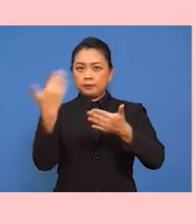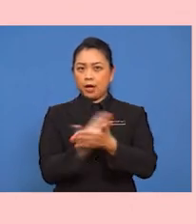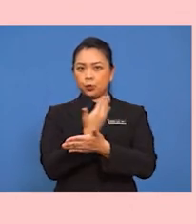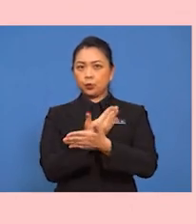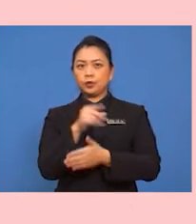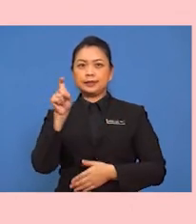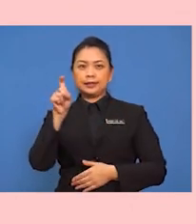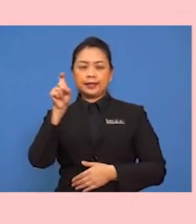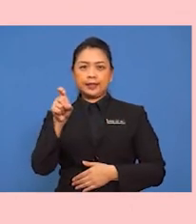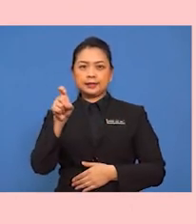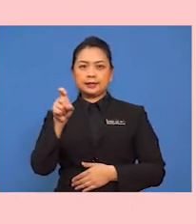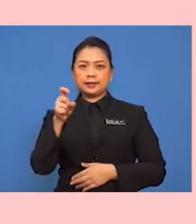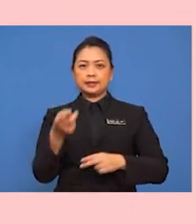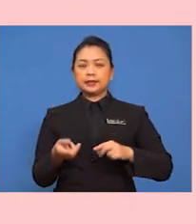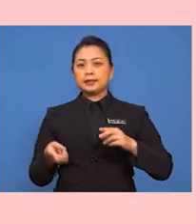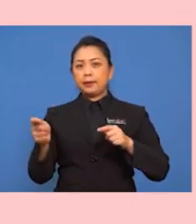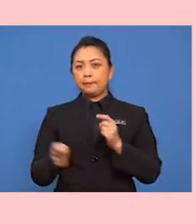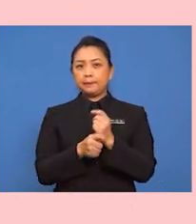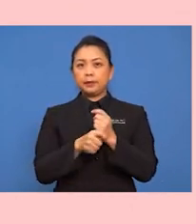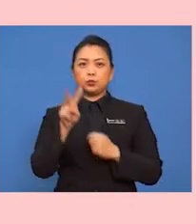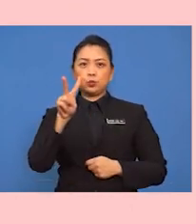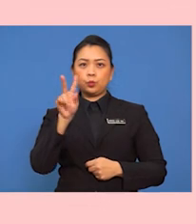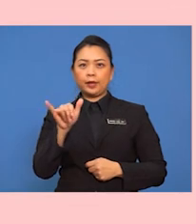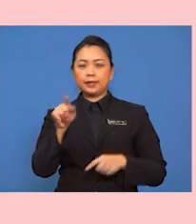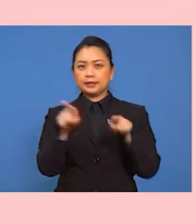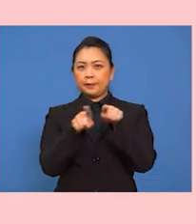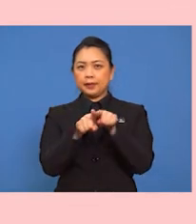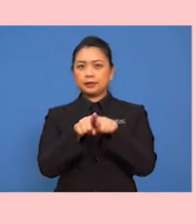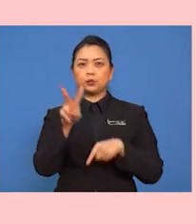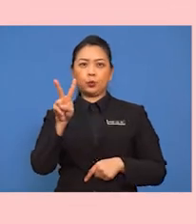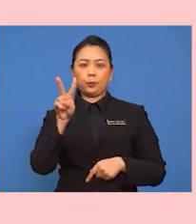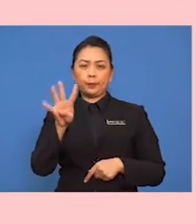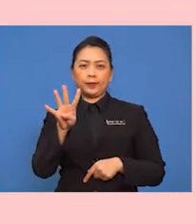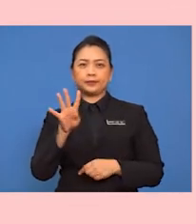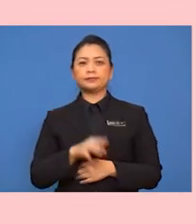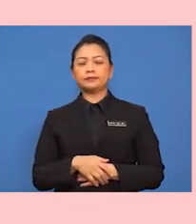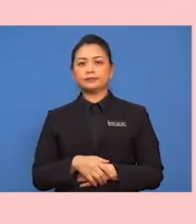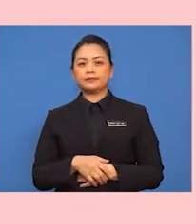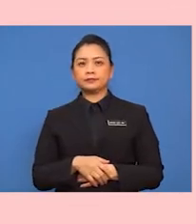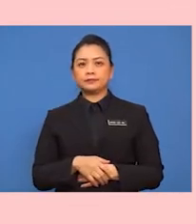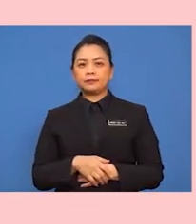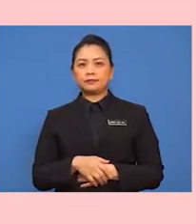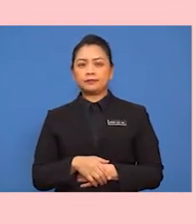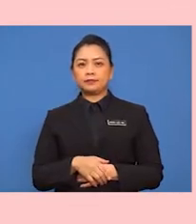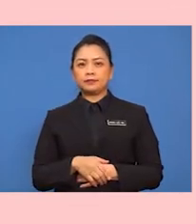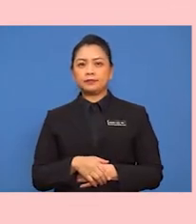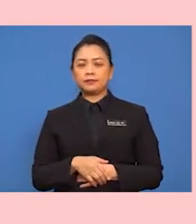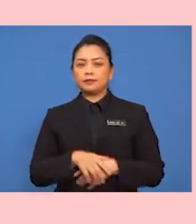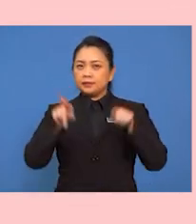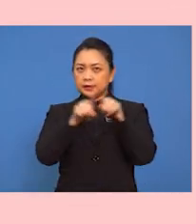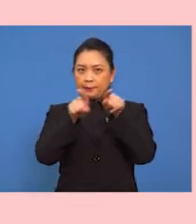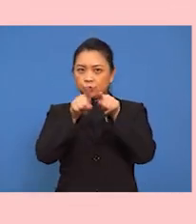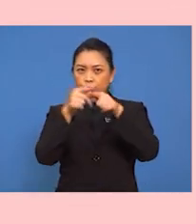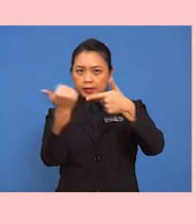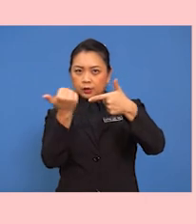3X tambah 2Y sama dengan 24 Begitu